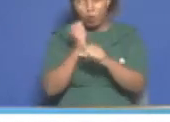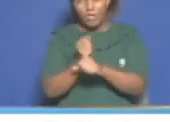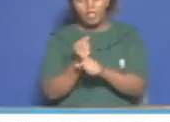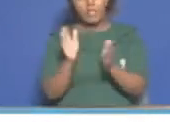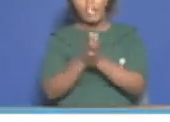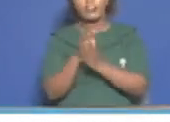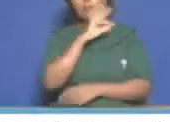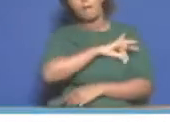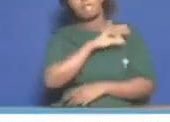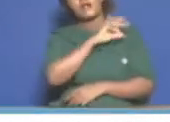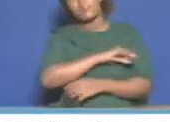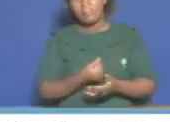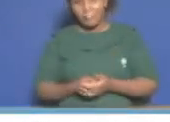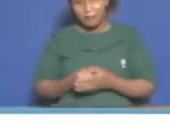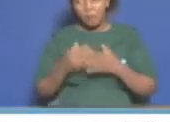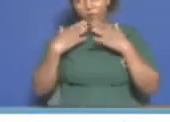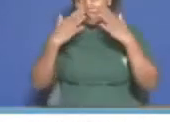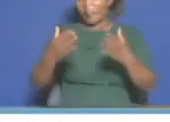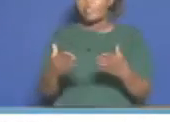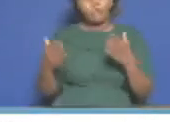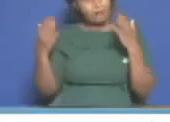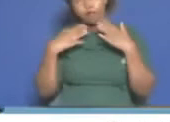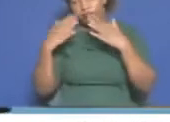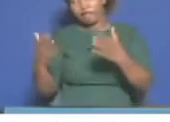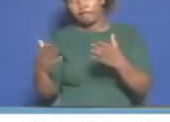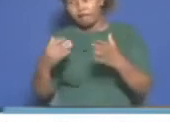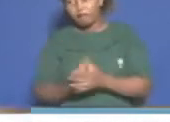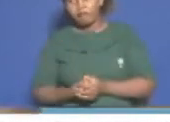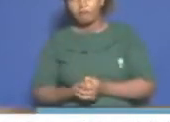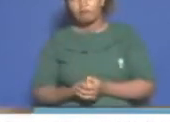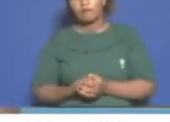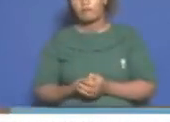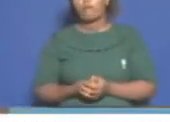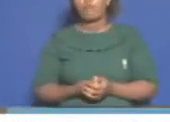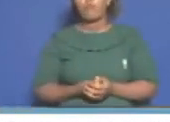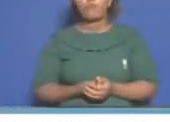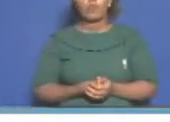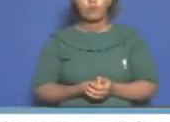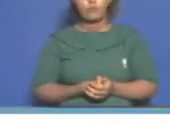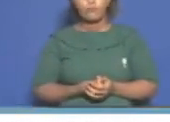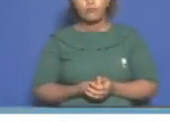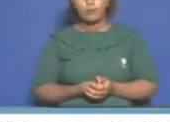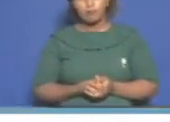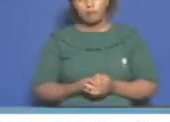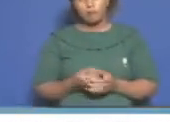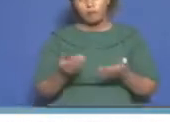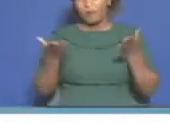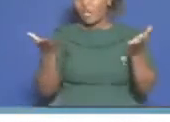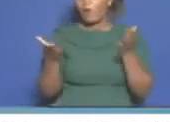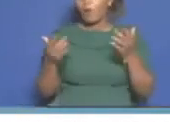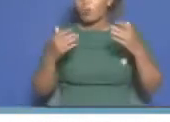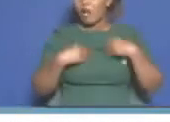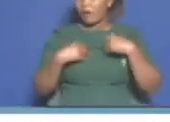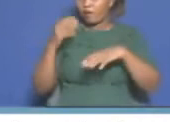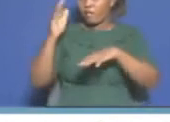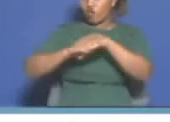kusaidia. Naam, shukran sana Edwin, sekunde 20. Asante. Hakuja kuwa na wakati mwafaka